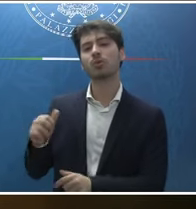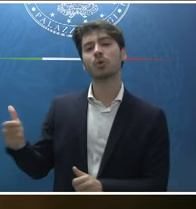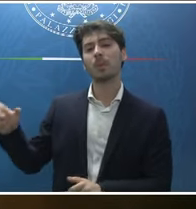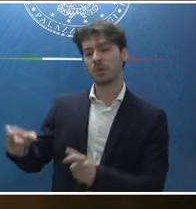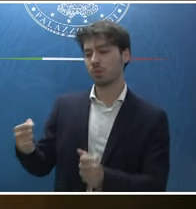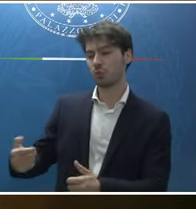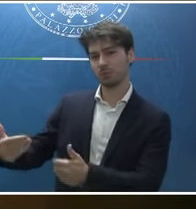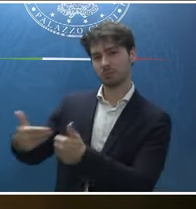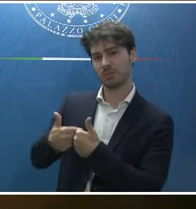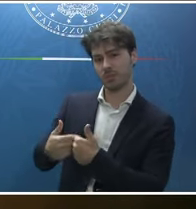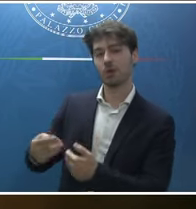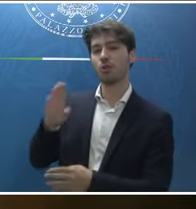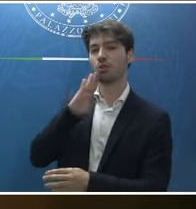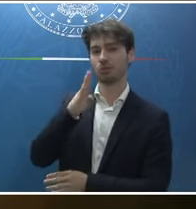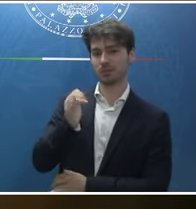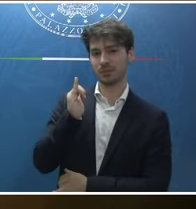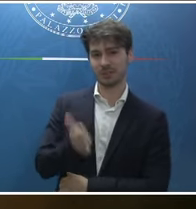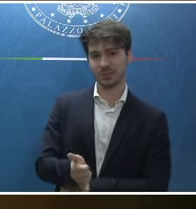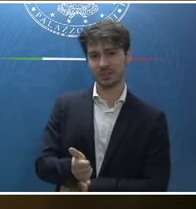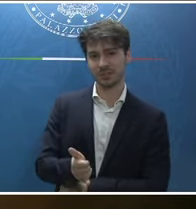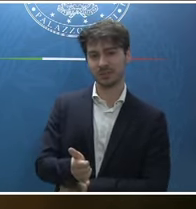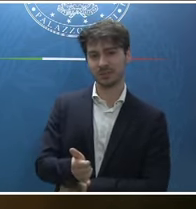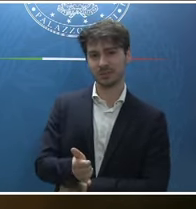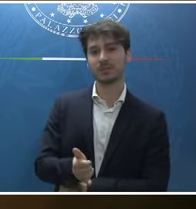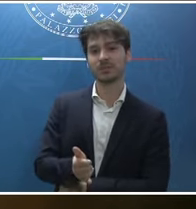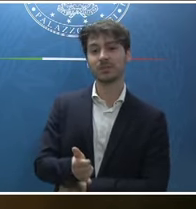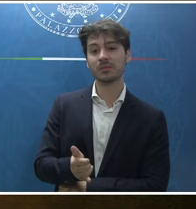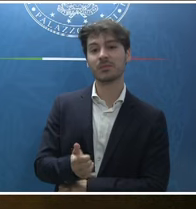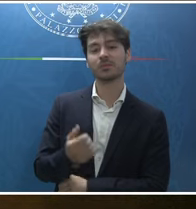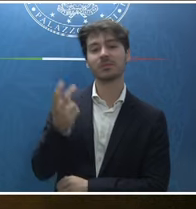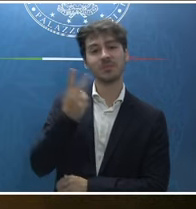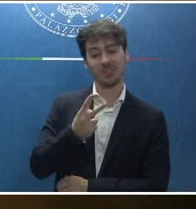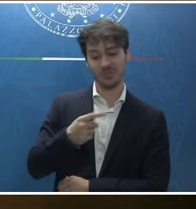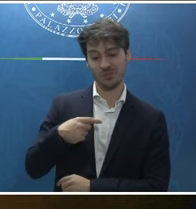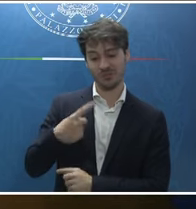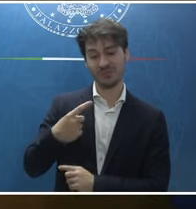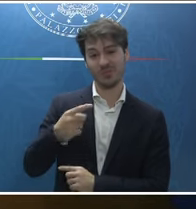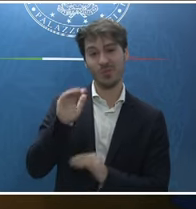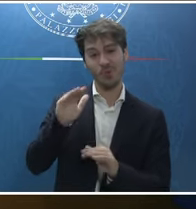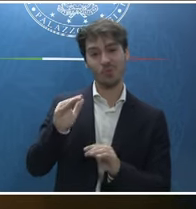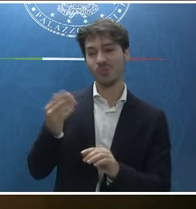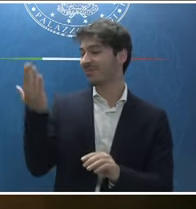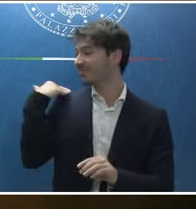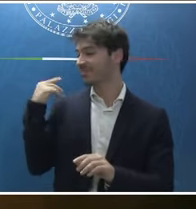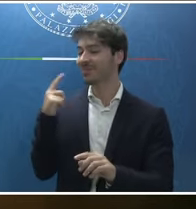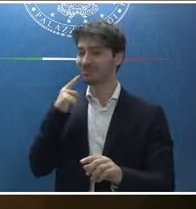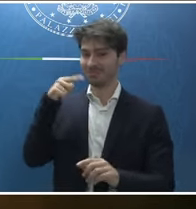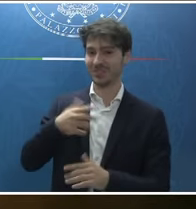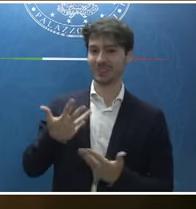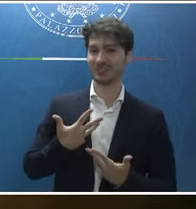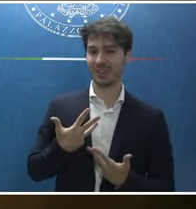vogliono la tua felicità, un percorso che è dentro di te. Se è vero che prima o poi tutto torna, prima o poi arriverà qualcosa di